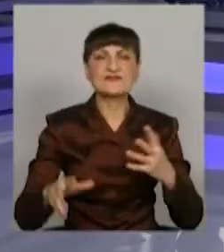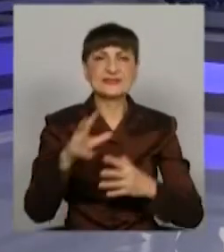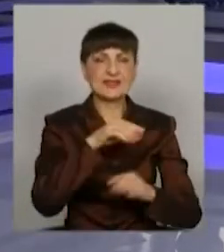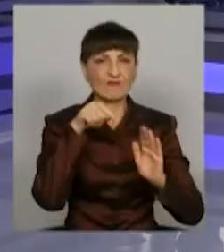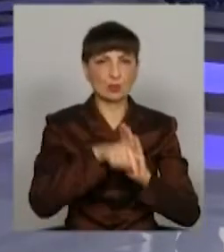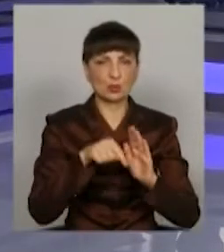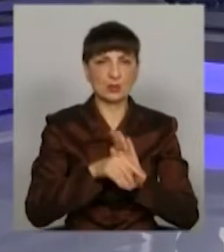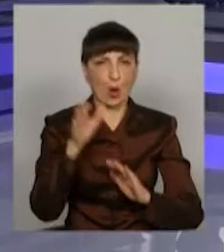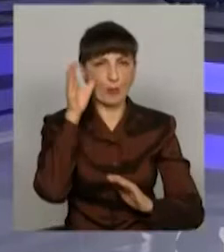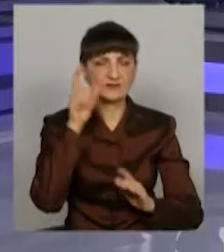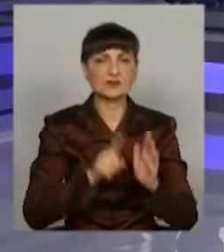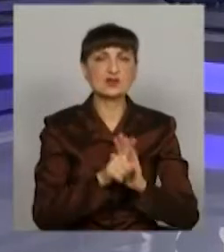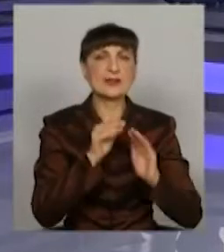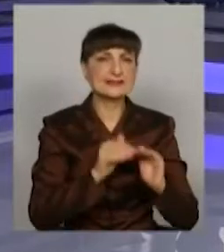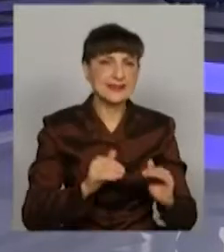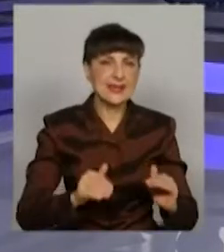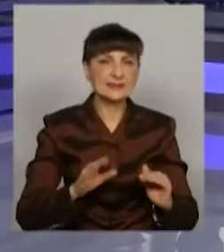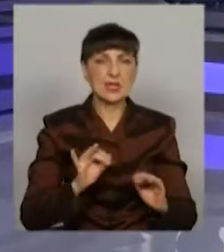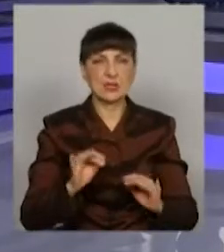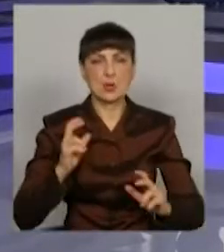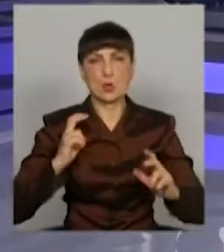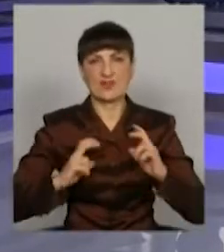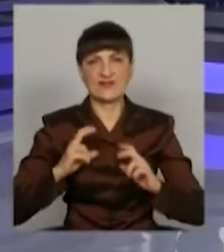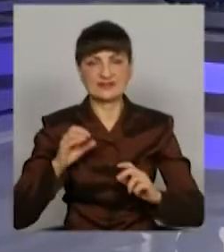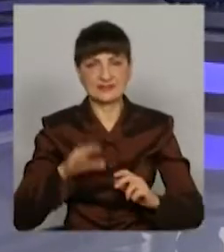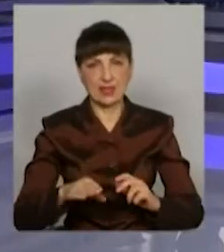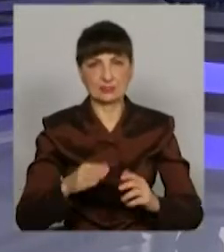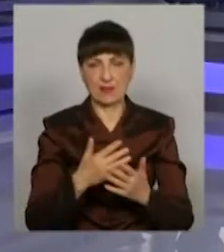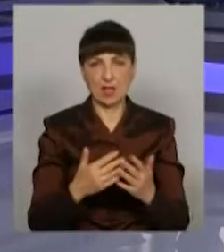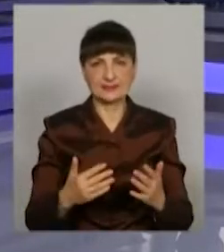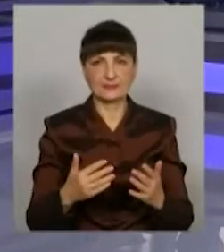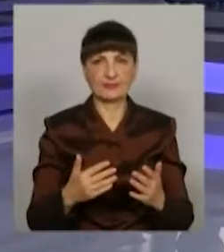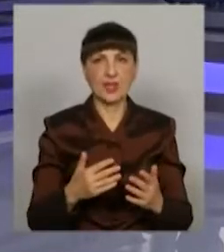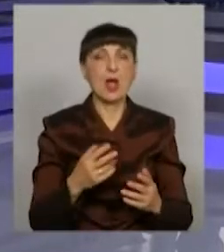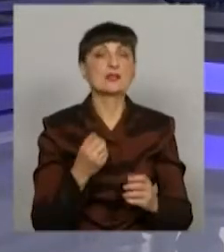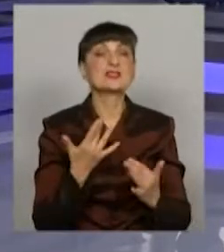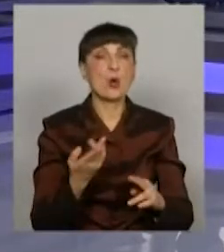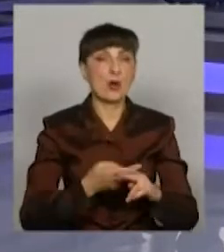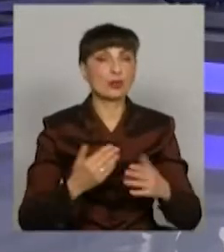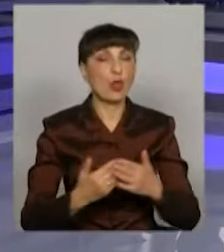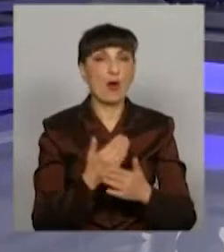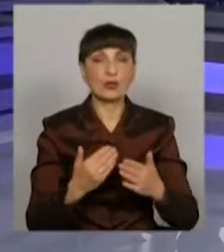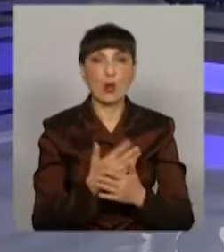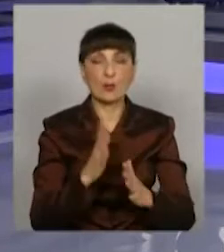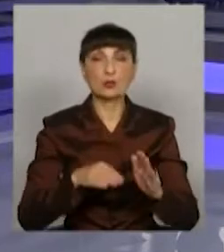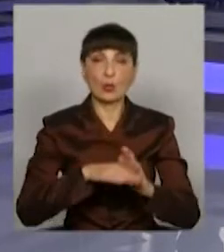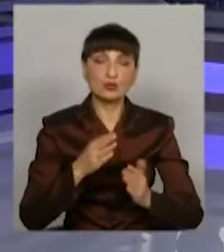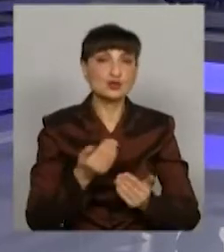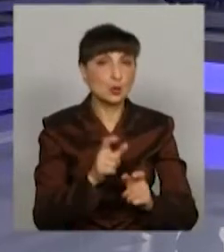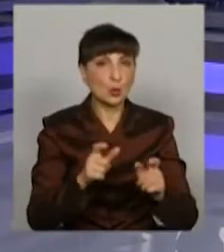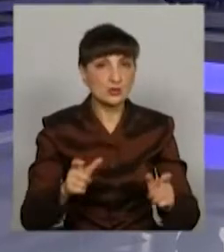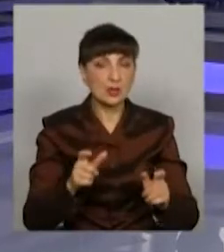структур, начиная с детсада, заканчивая профессиональным и профильным образованием. Насколько эти нововведения улучшат жизнь казахстанцев,